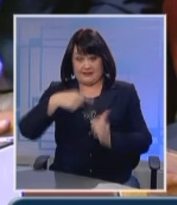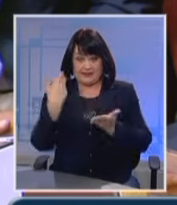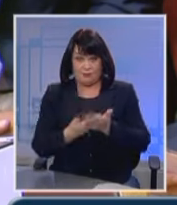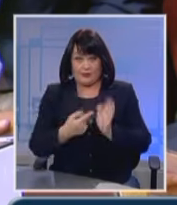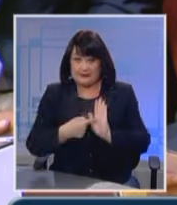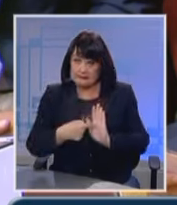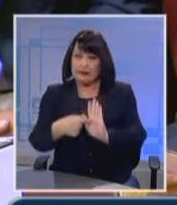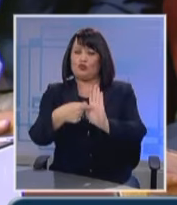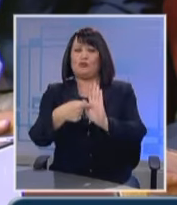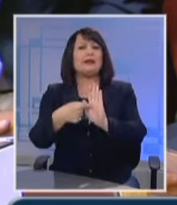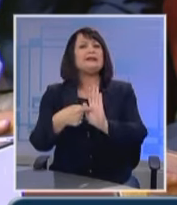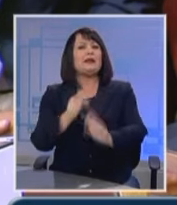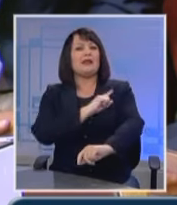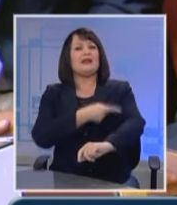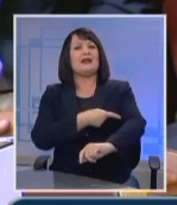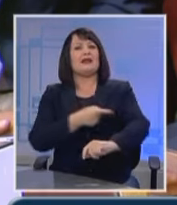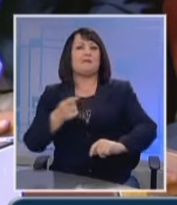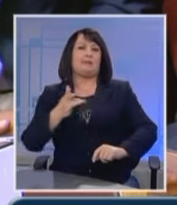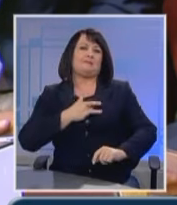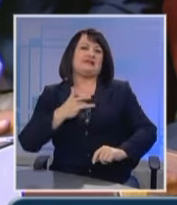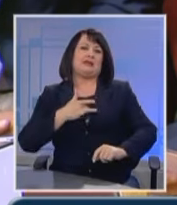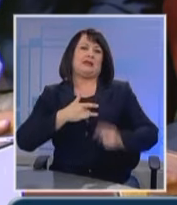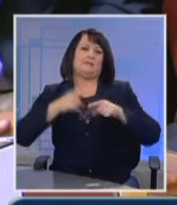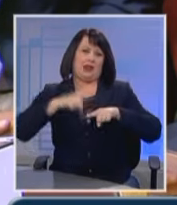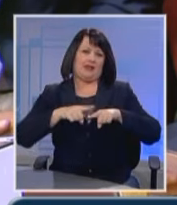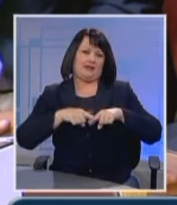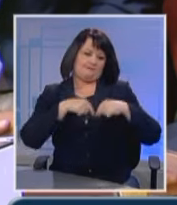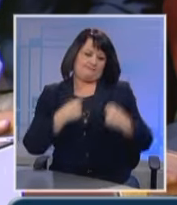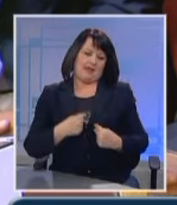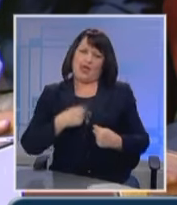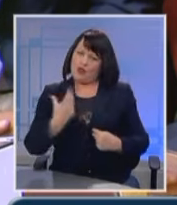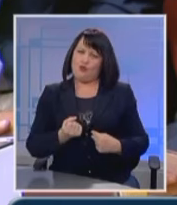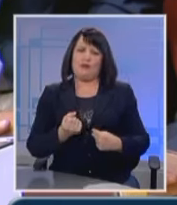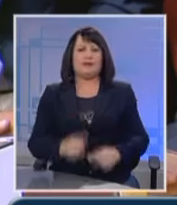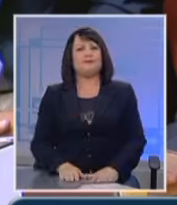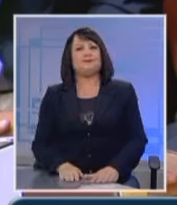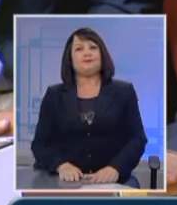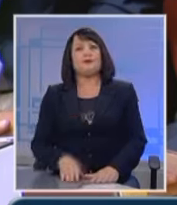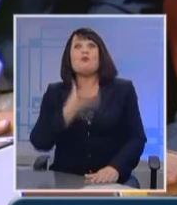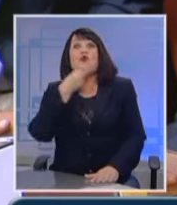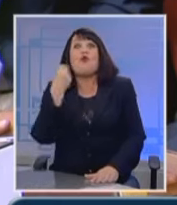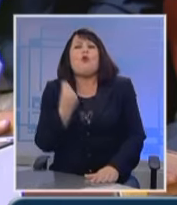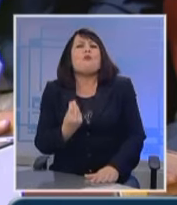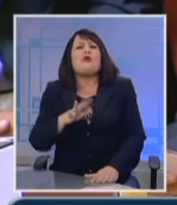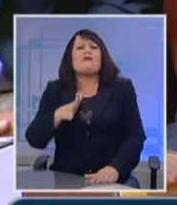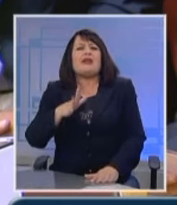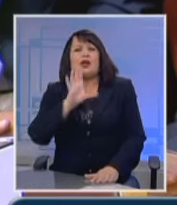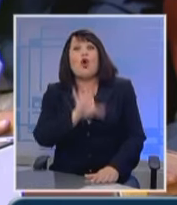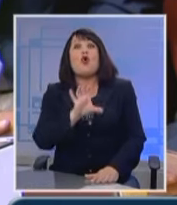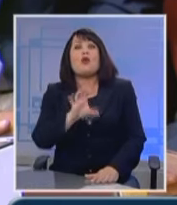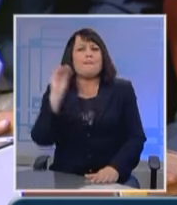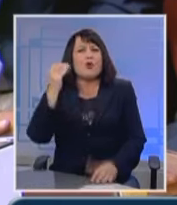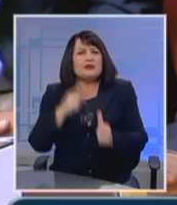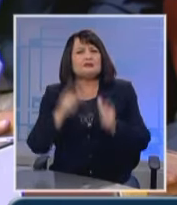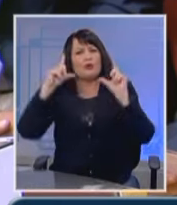κάτι ακόμα, τη δύναμη της ελληνικής ψυχής. Οι Έλληνες ζούμε ίσως στην ομορφότερη χώρα του κόσμου, στη χώρα του πολιτισμού